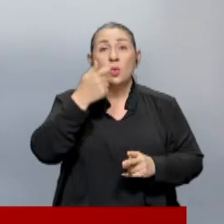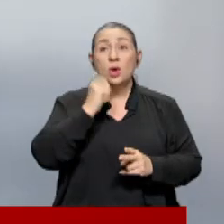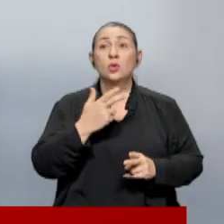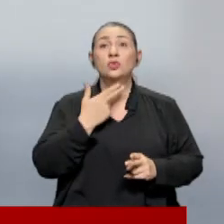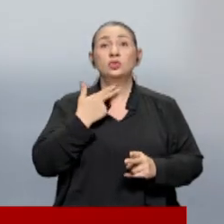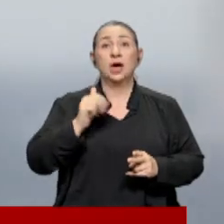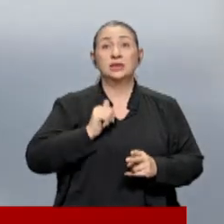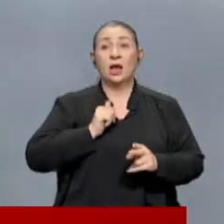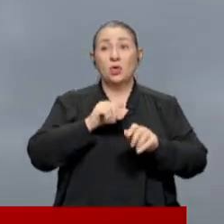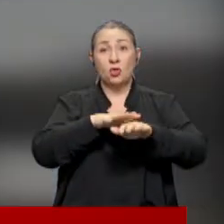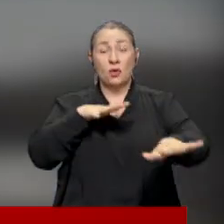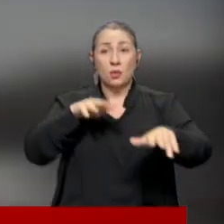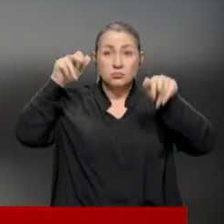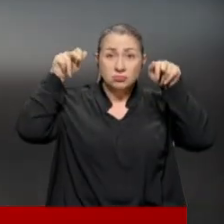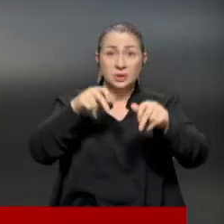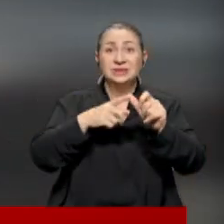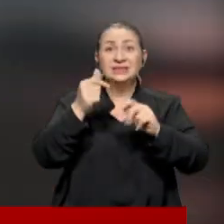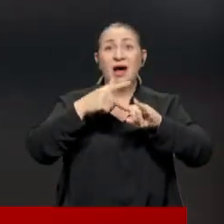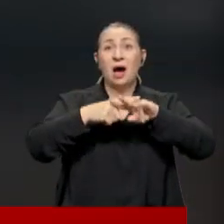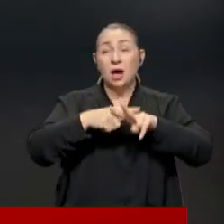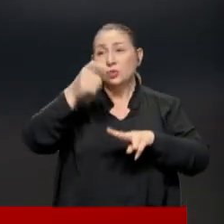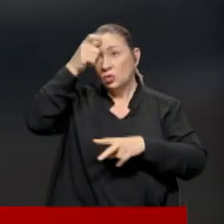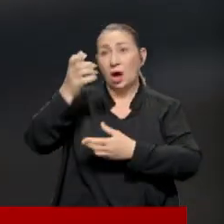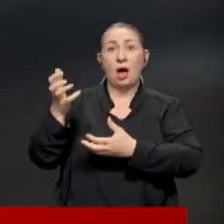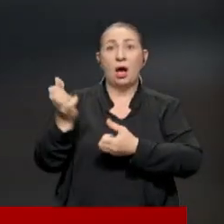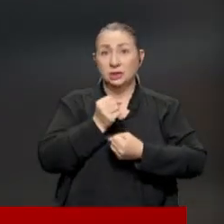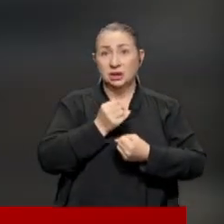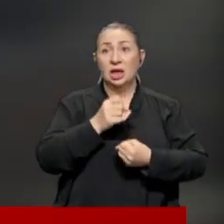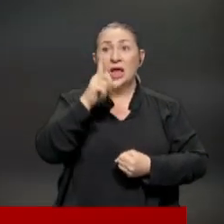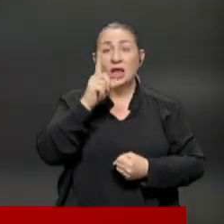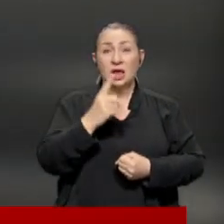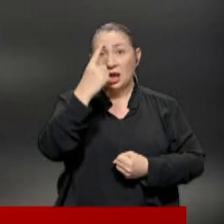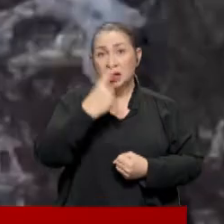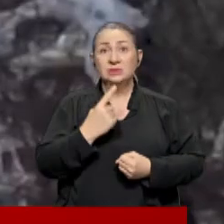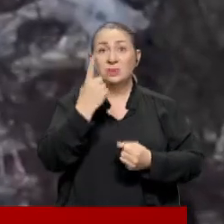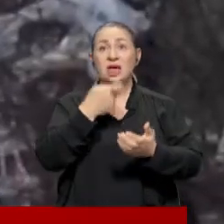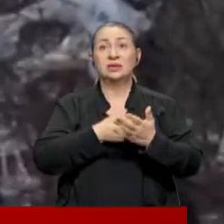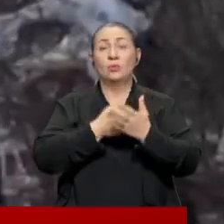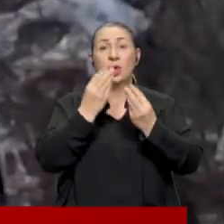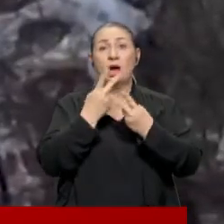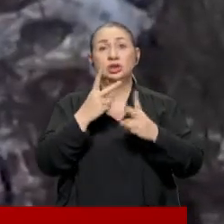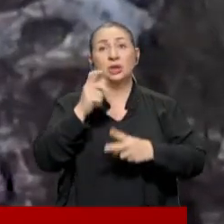Rus askeri konvoylarını vurduğu SİHA'ların da Türkiye'den alındığı ilk kez resmi bir isim tarafından açıklandı.